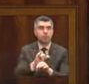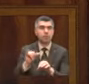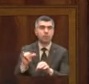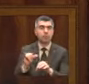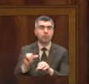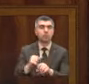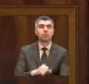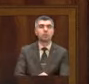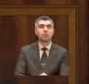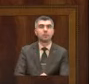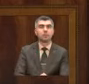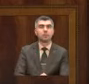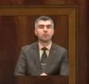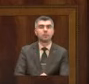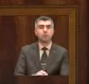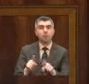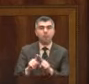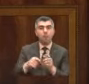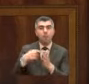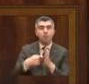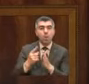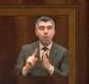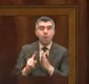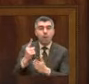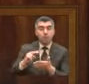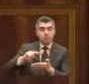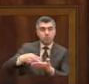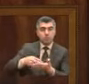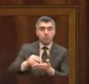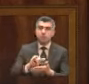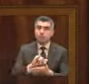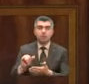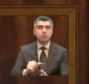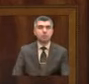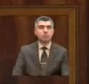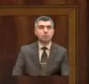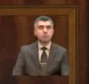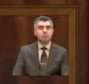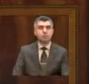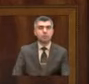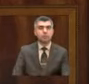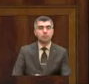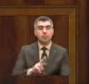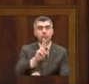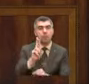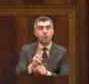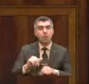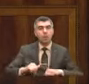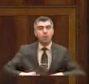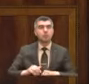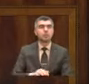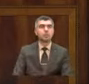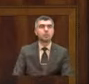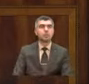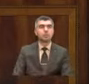المحترم أنه ليس هو صاحب المشروع، يعني ماشي هو الميتر دوفغاج. وهنا نسائلكم سيد الوزير المحترم،